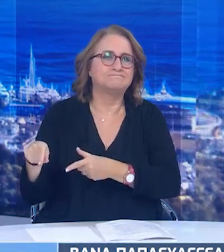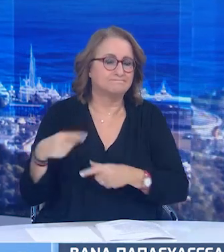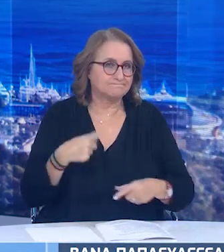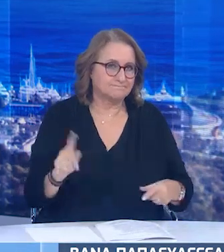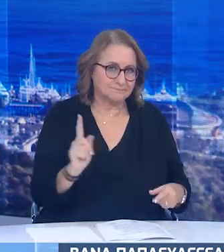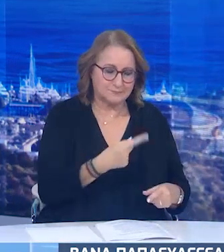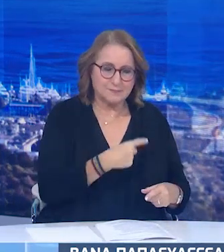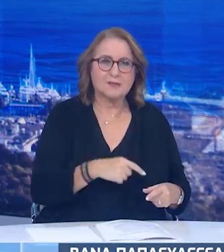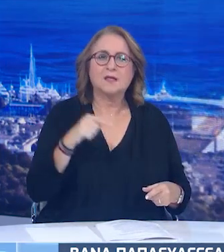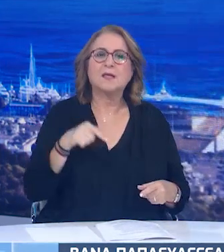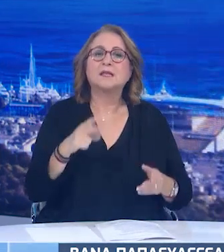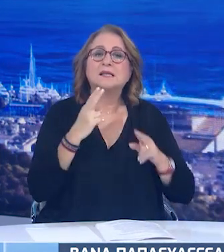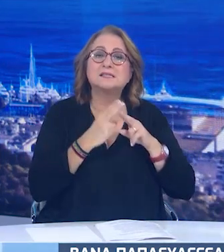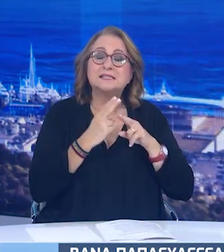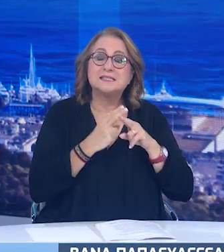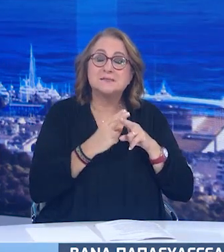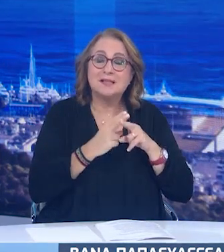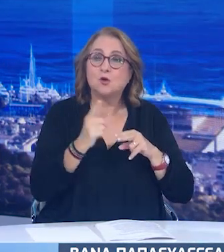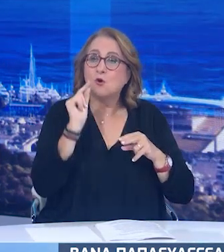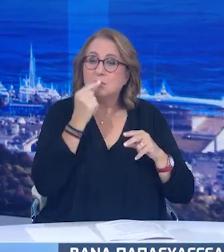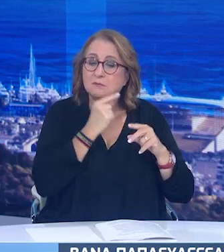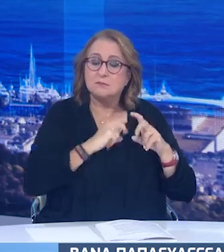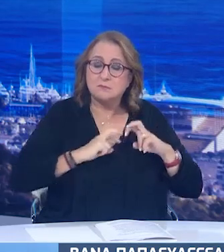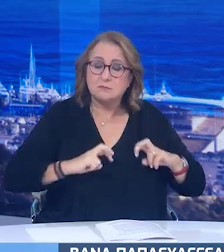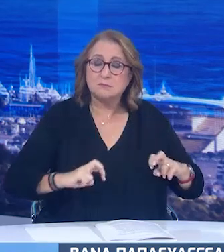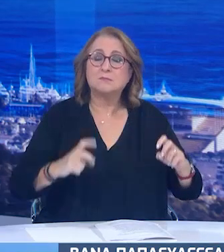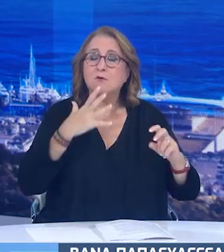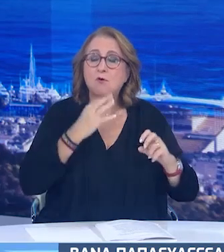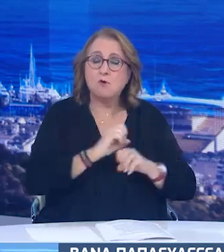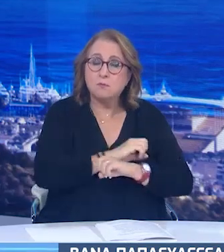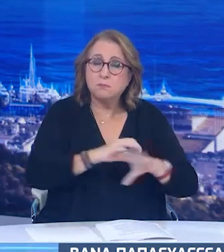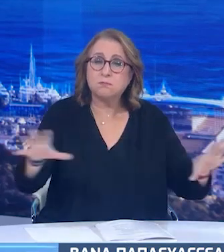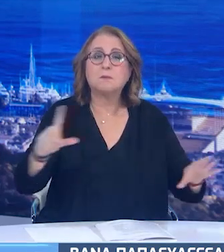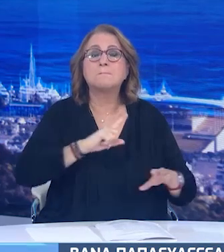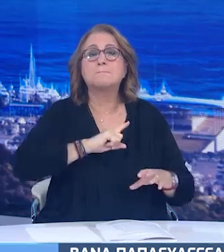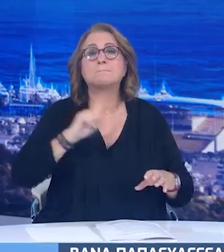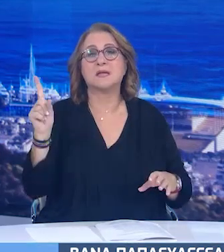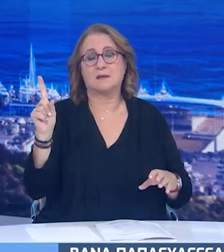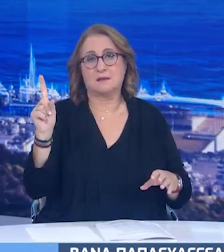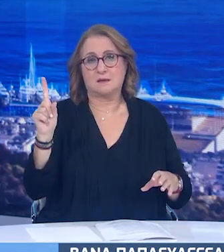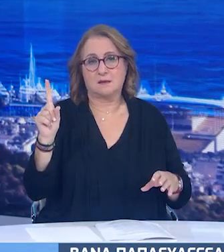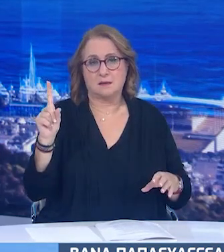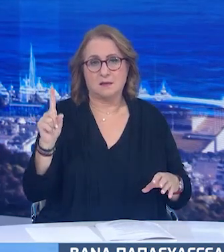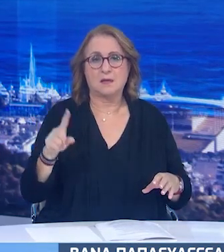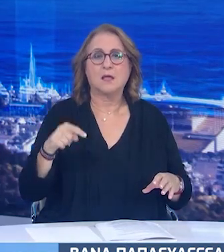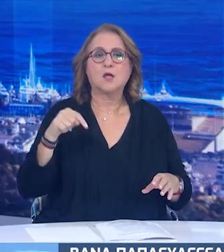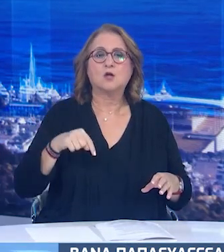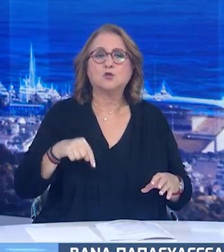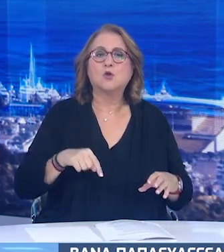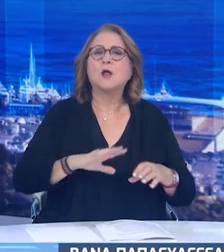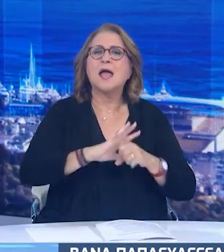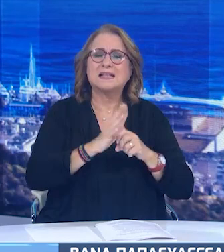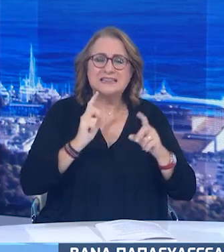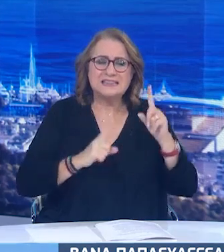ελέγχων συμβάλλει σημαντικά στη διάγνωση νέων κρουσμάτων και στη μείωση της διασποράς του ιού. Ο κυλιόμενος μέσος όρος των